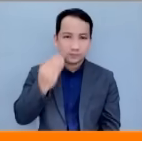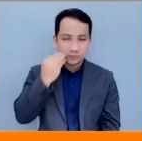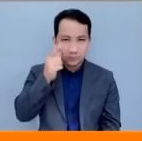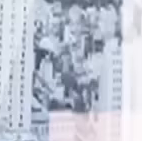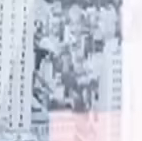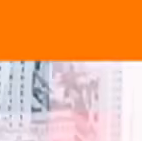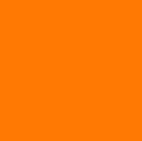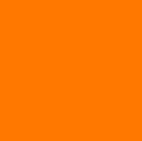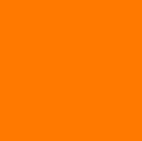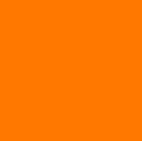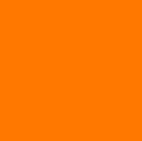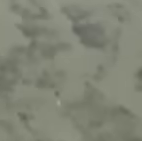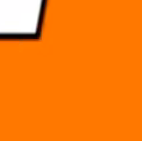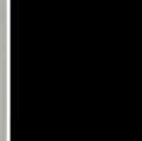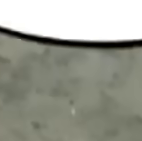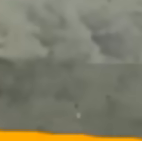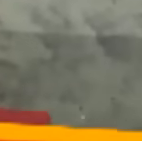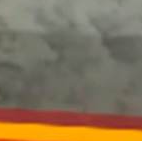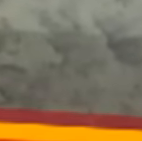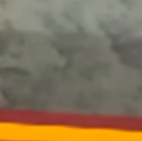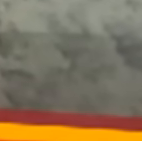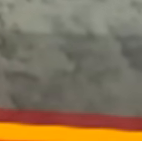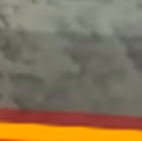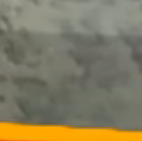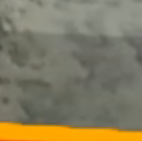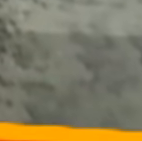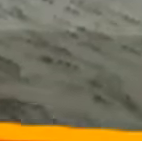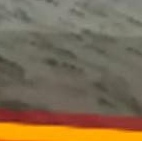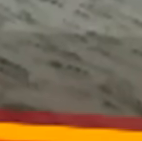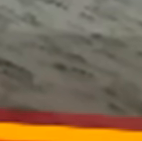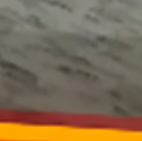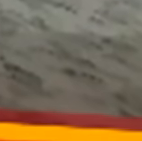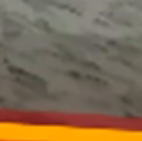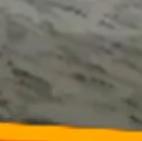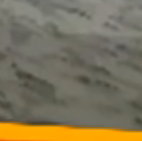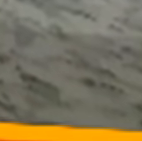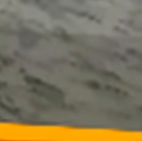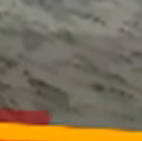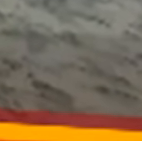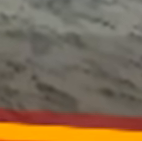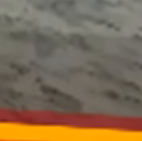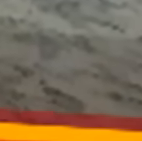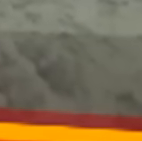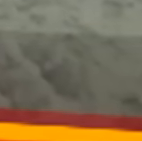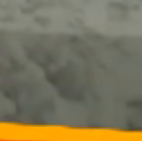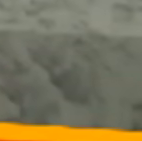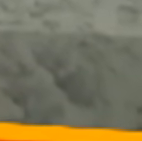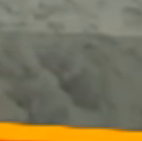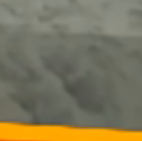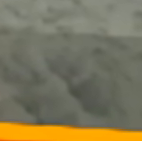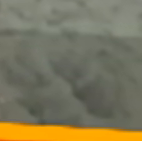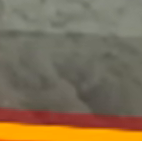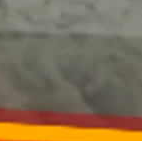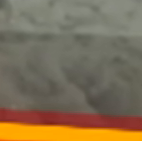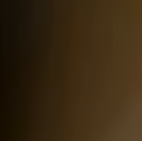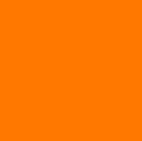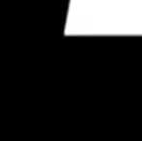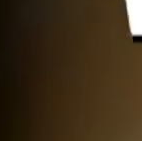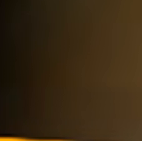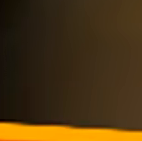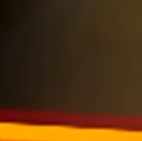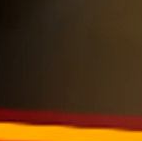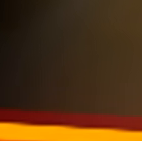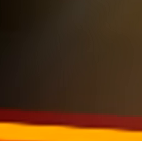Enriquez. Susunod, debris ng isang Chinese rocket natagpuan sa baybayin ng Cagayan.